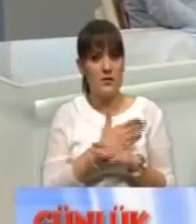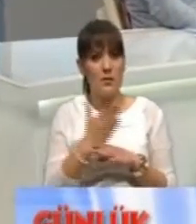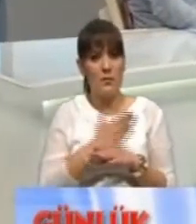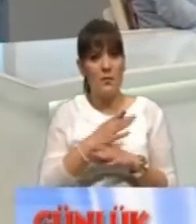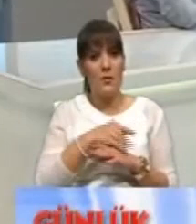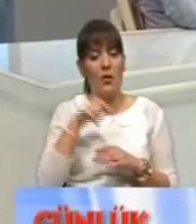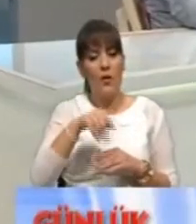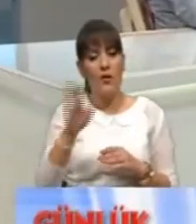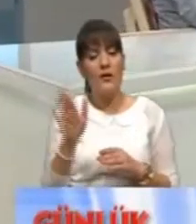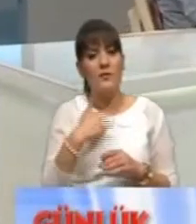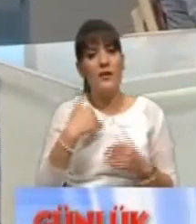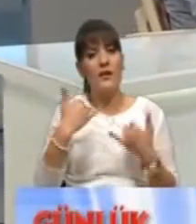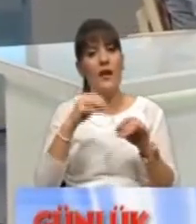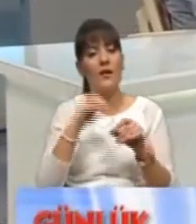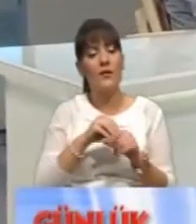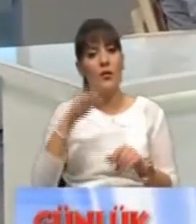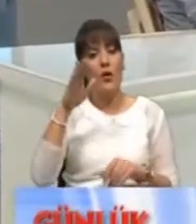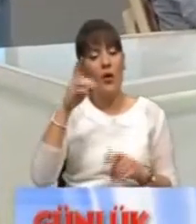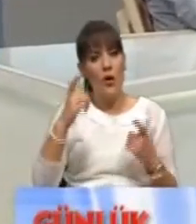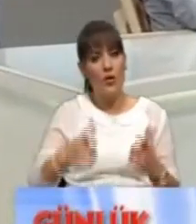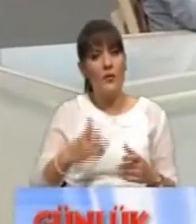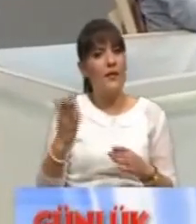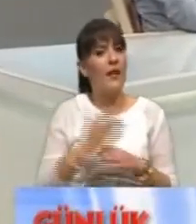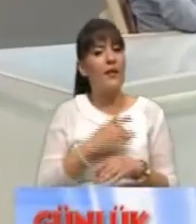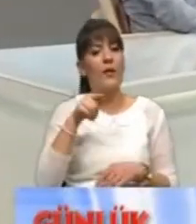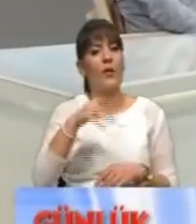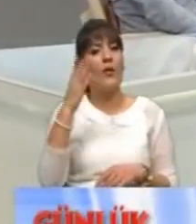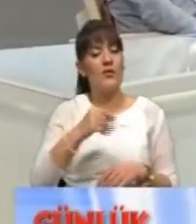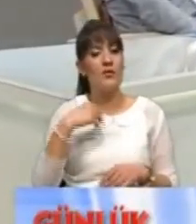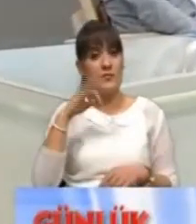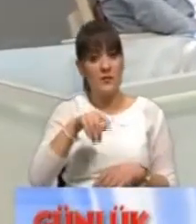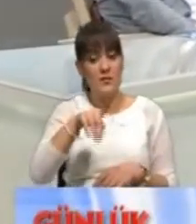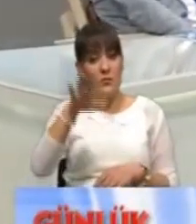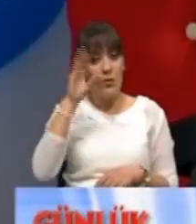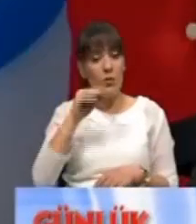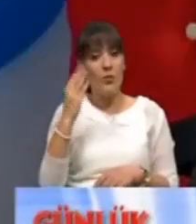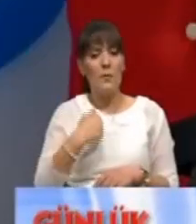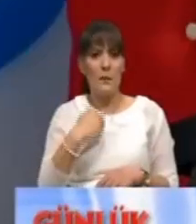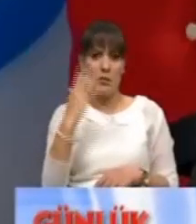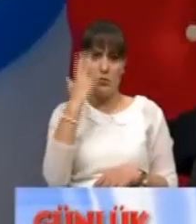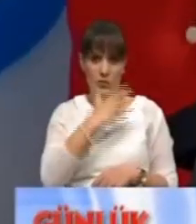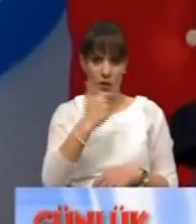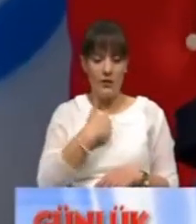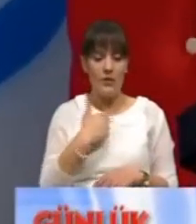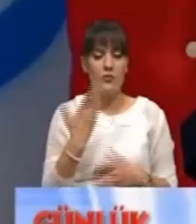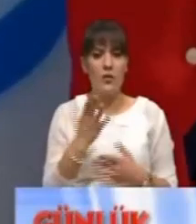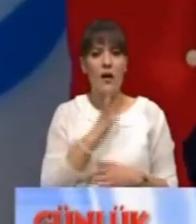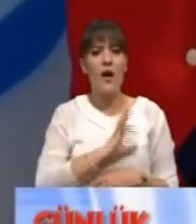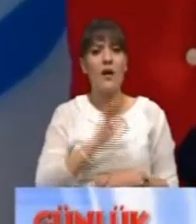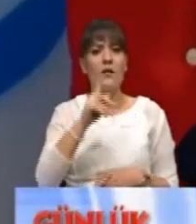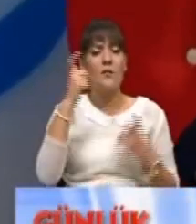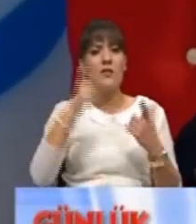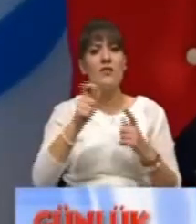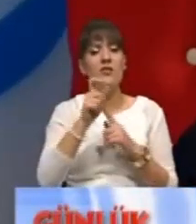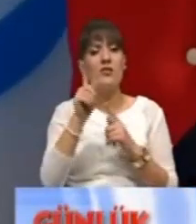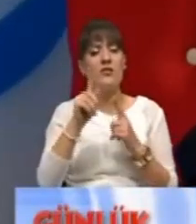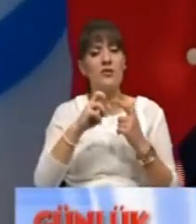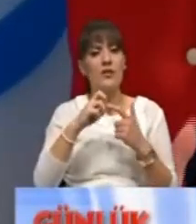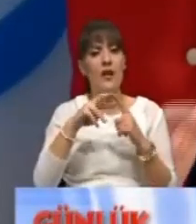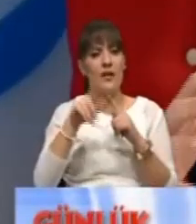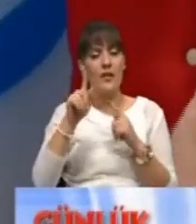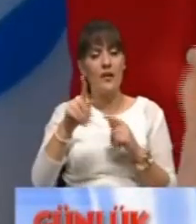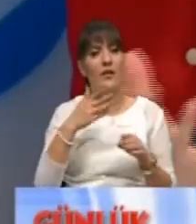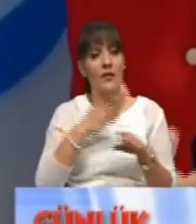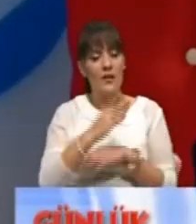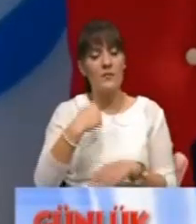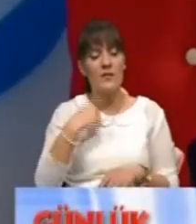sebebini, o geçirdiğimiz tatildeki ortamın neden öyle olduğunu şimdi sizden öğreniyor olmak beni utandırdı. Çünkü harika bir ortamdı Çıralı.